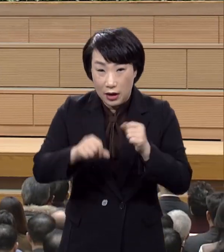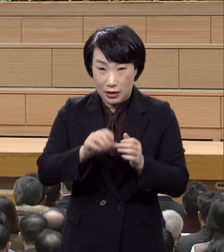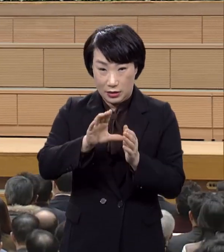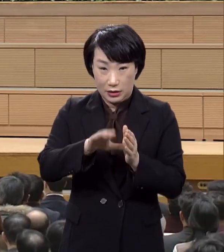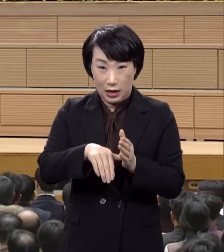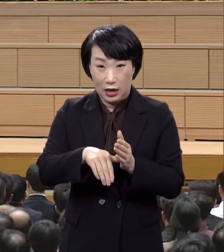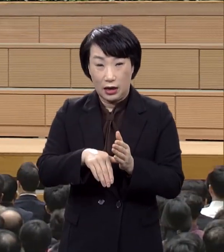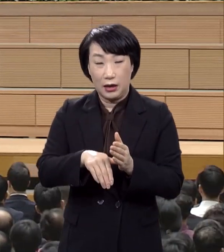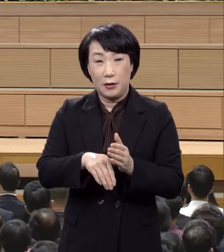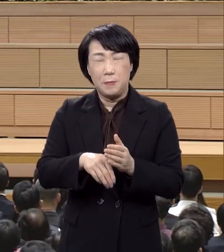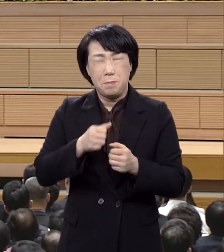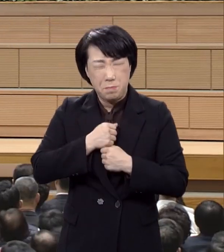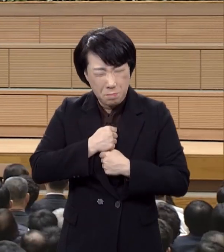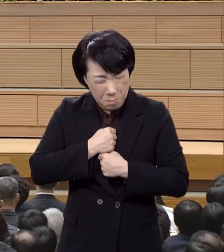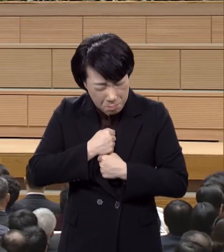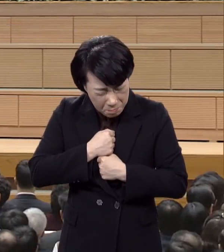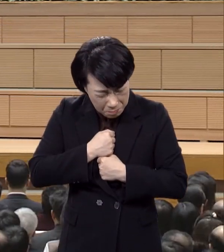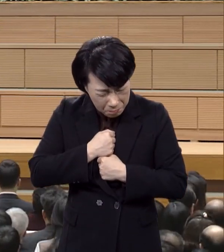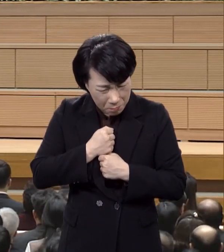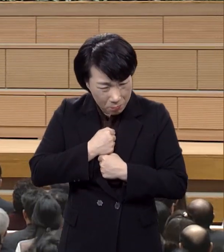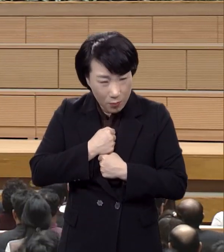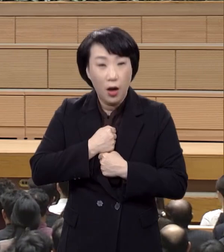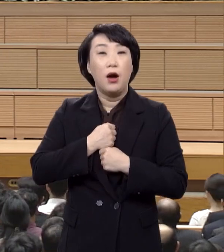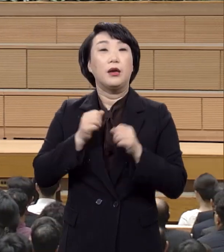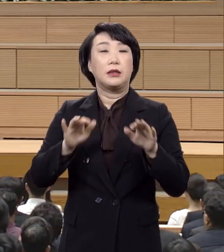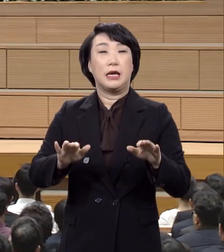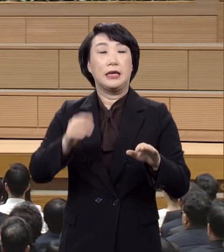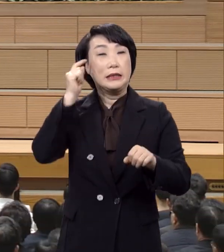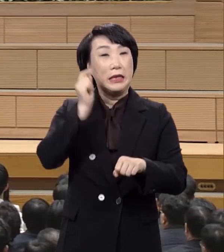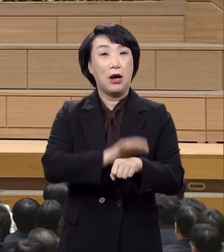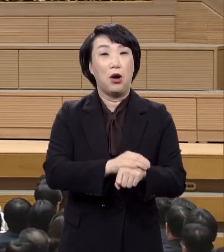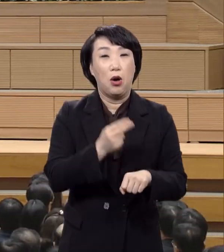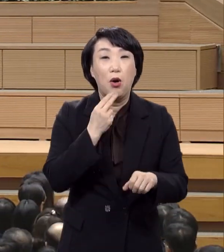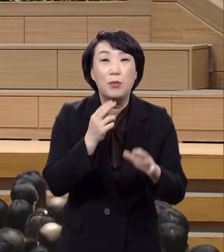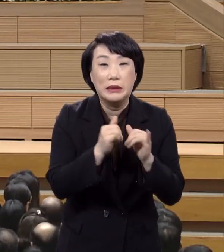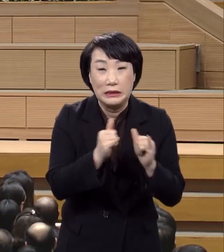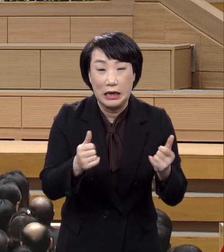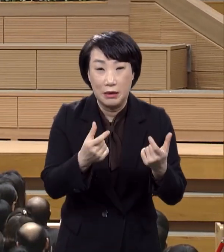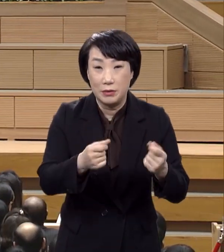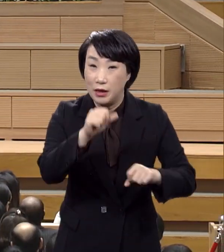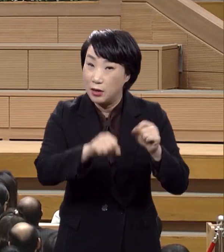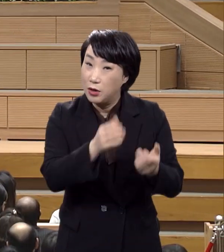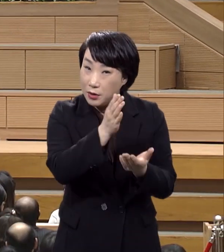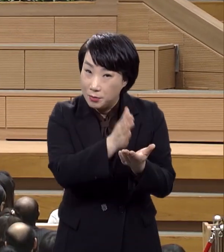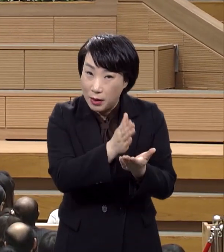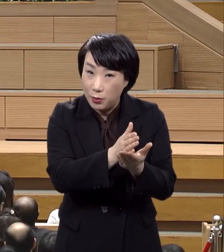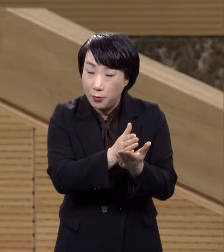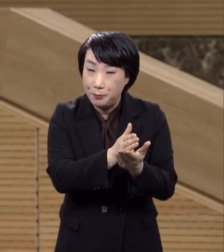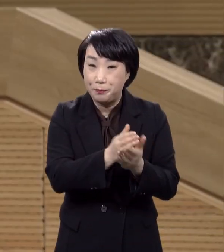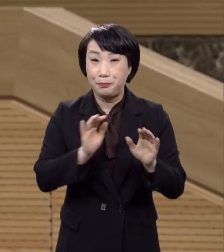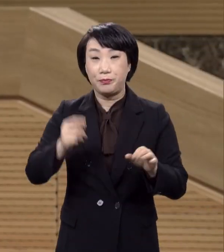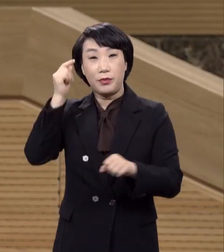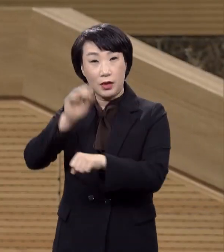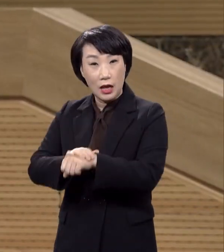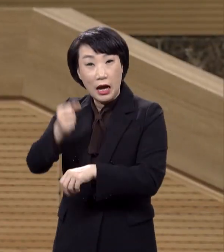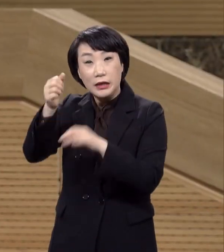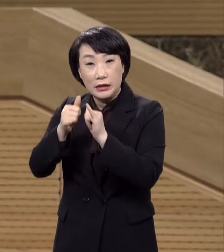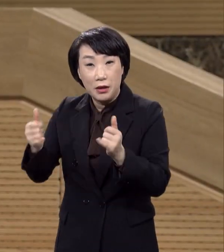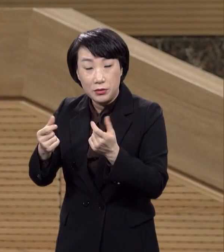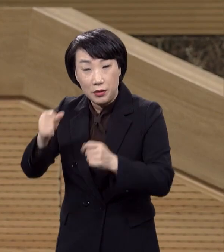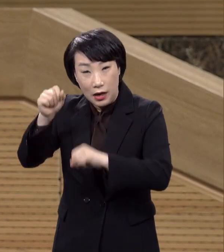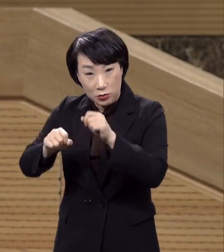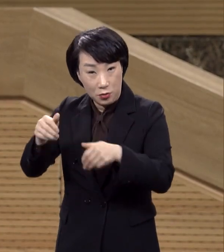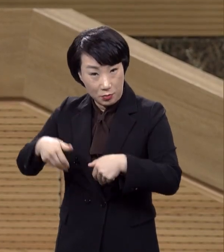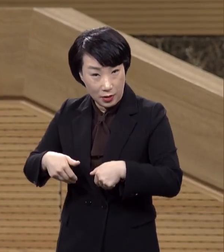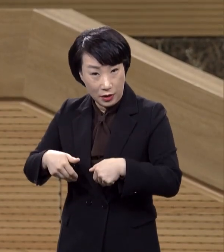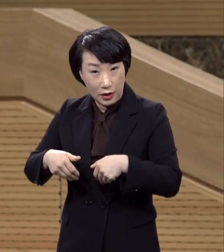때든지 자세히 주의하여 지혜 없는 자같이 하지 말고 지혜 있는